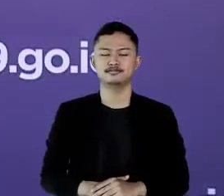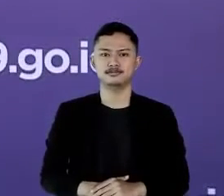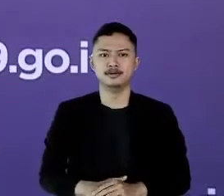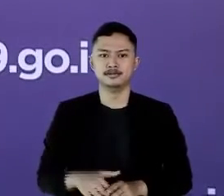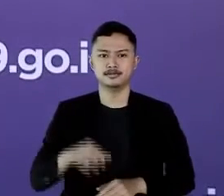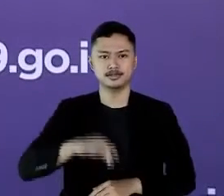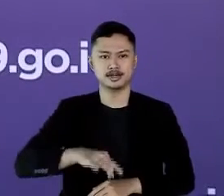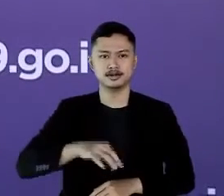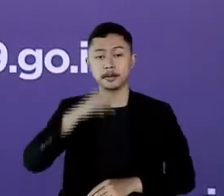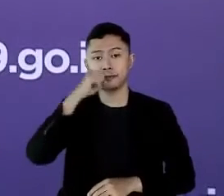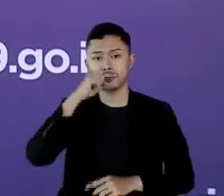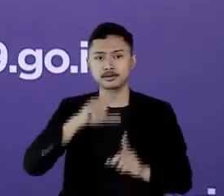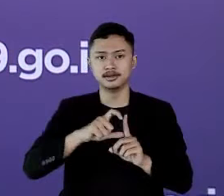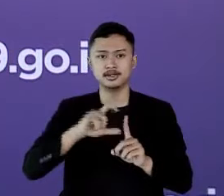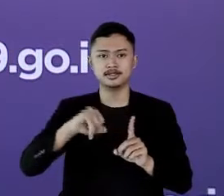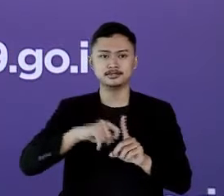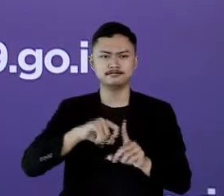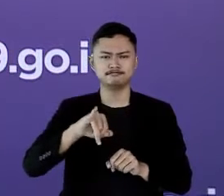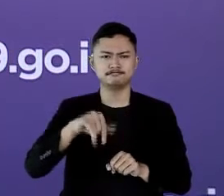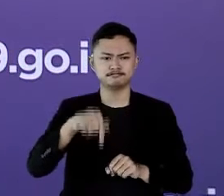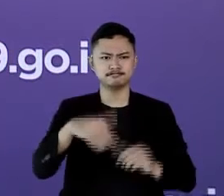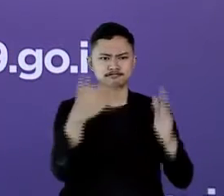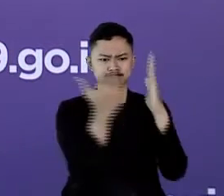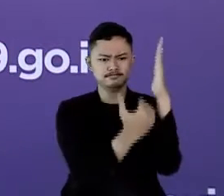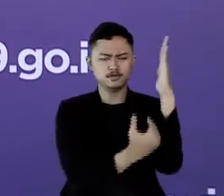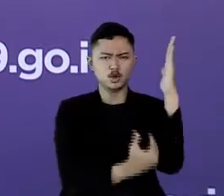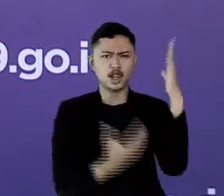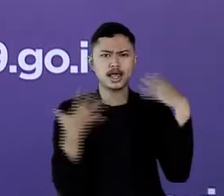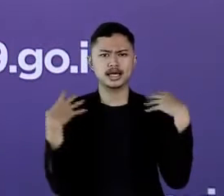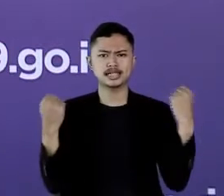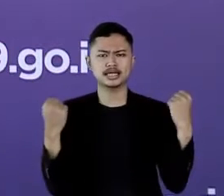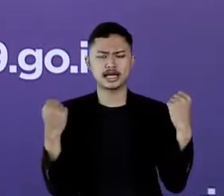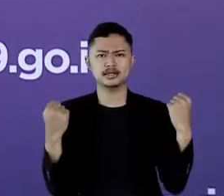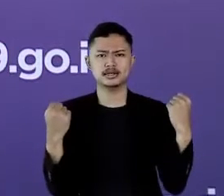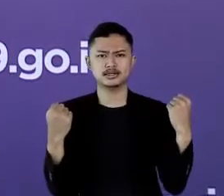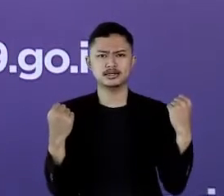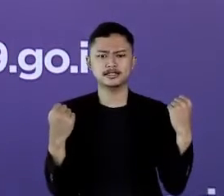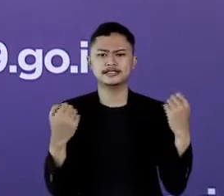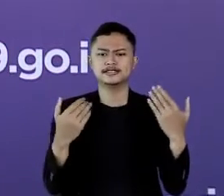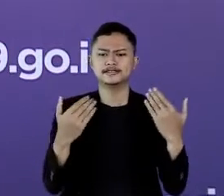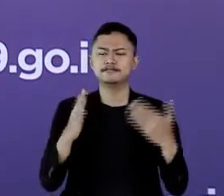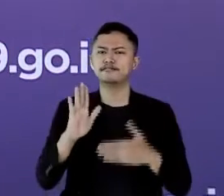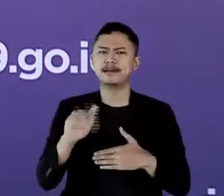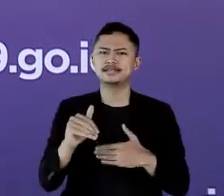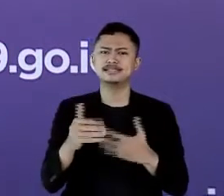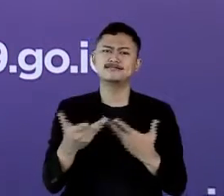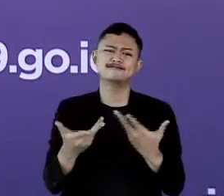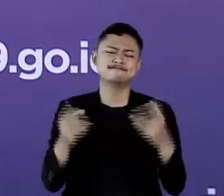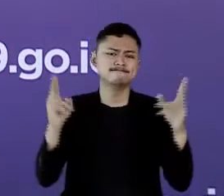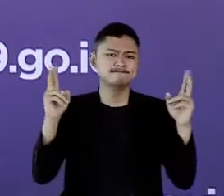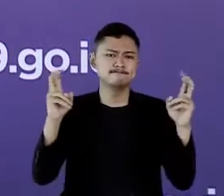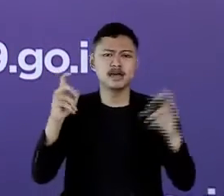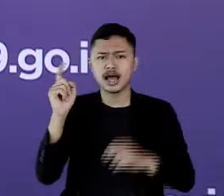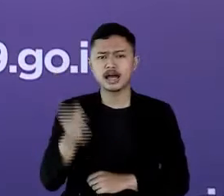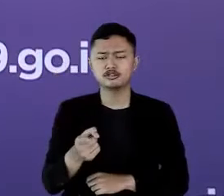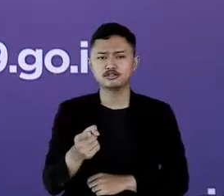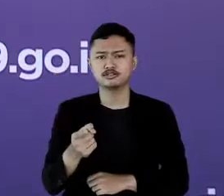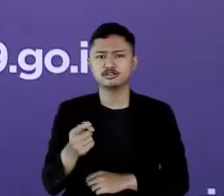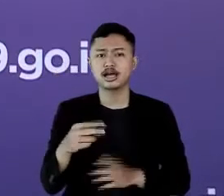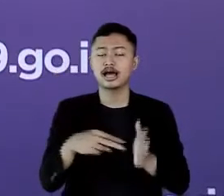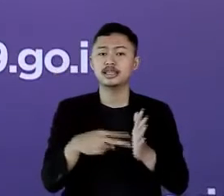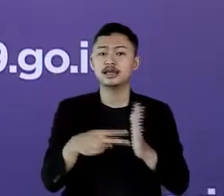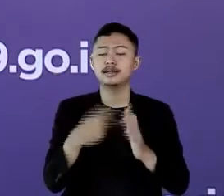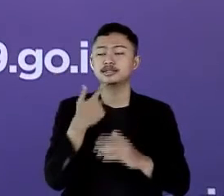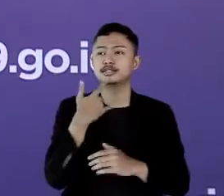Pak Diki, penerapan protokol kesehatan saat ini masih kemudian menjadi satu hal yang harus ataupun mungkin sifatnya adalah keharusan. Belum